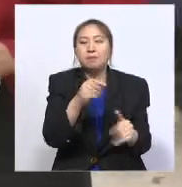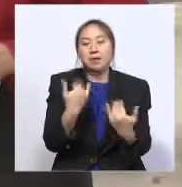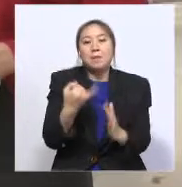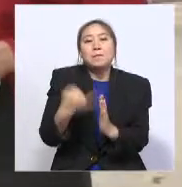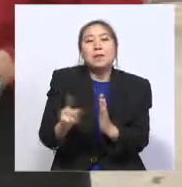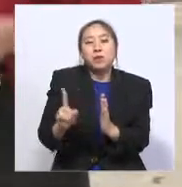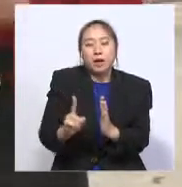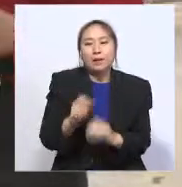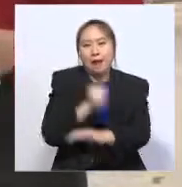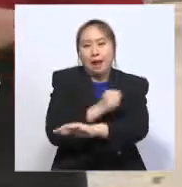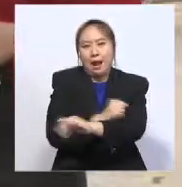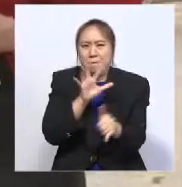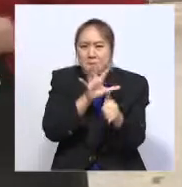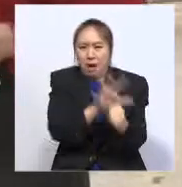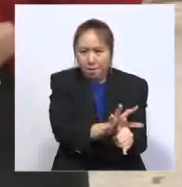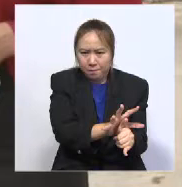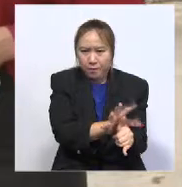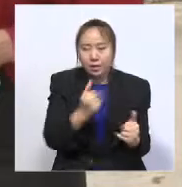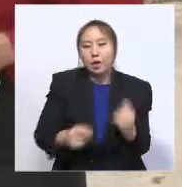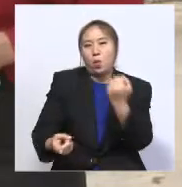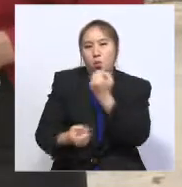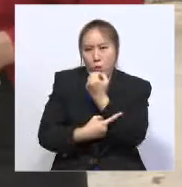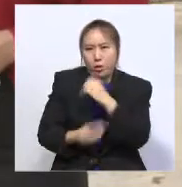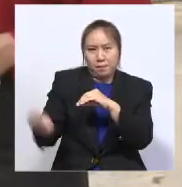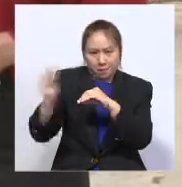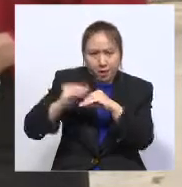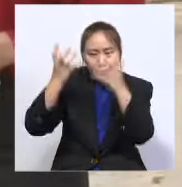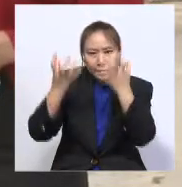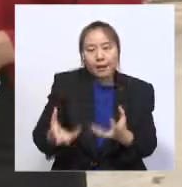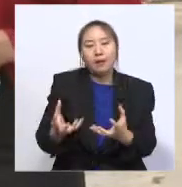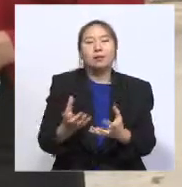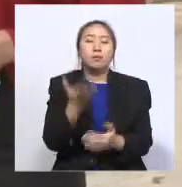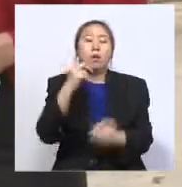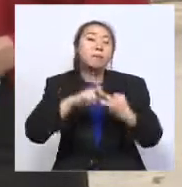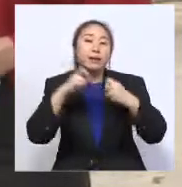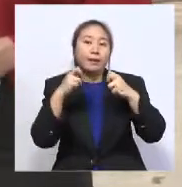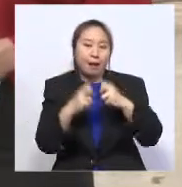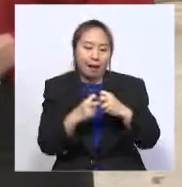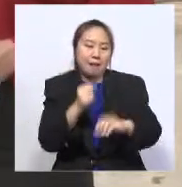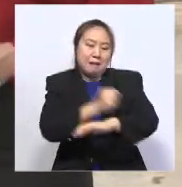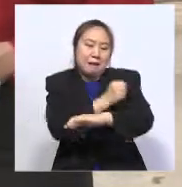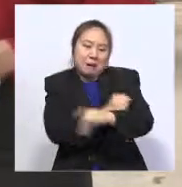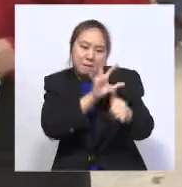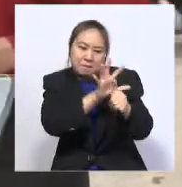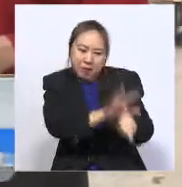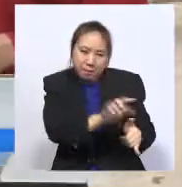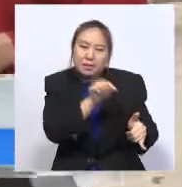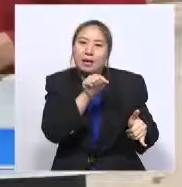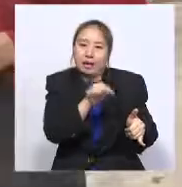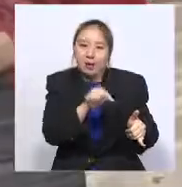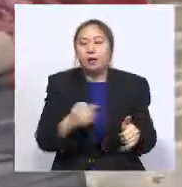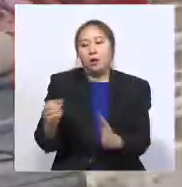การใช้แรงงานบังคับพร้อมเพิ่มบทลงโทษให้หนักขึ้นนะคะเพื่อให้การแก้ไขปัญหาการใช้แรงงานบังคับมีประสิทธิภา